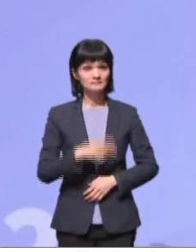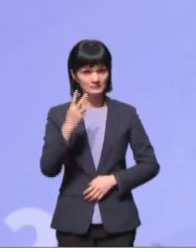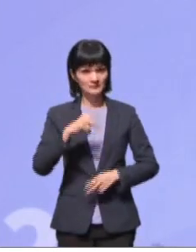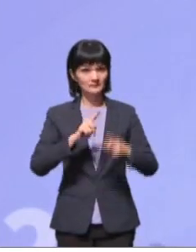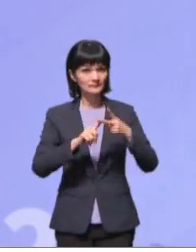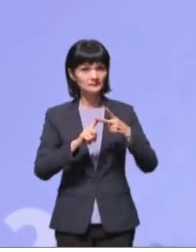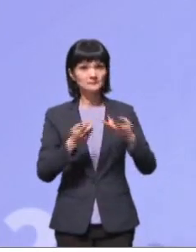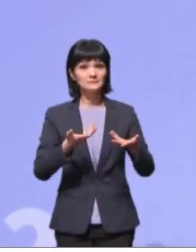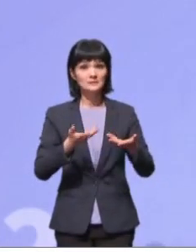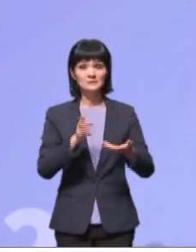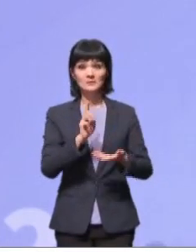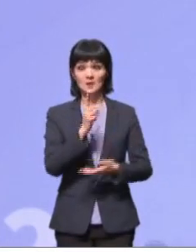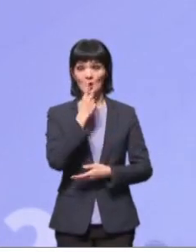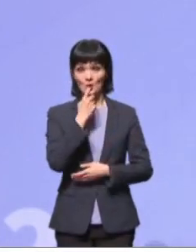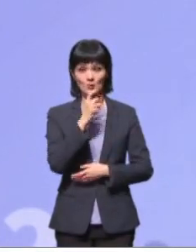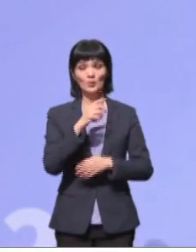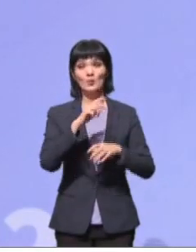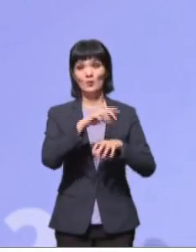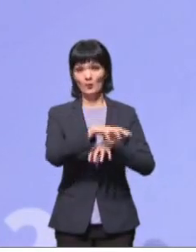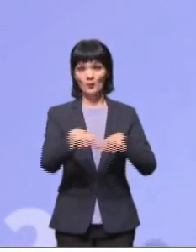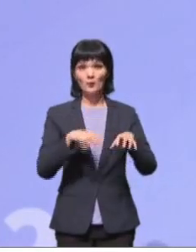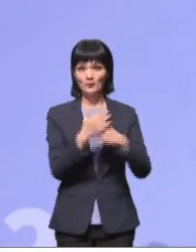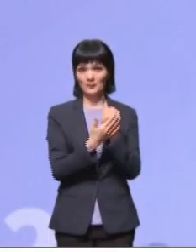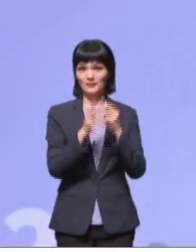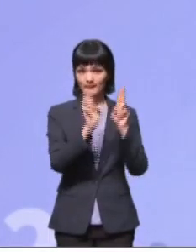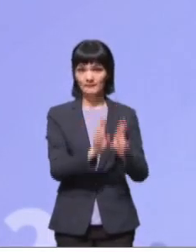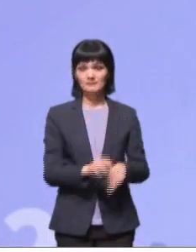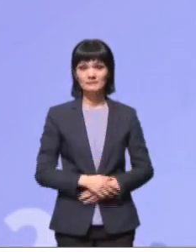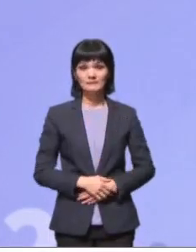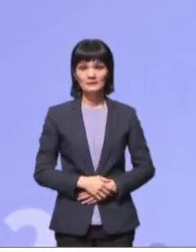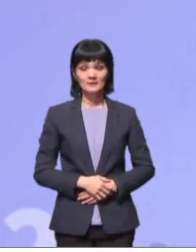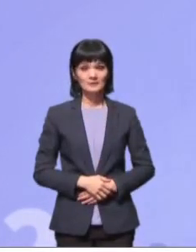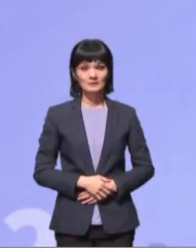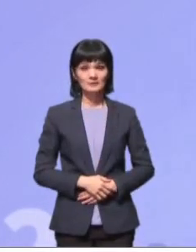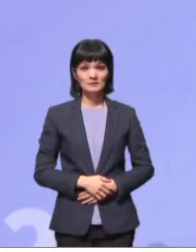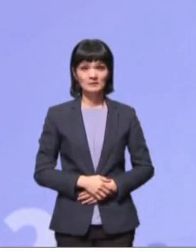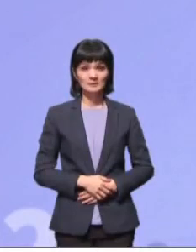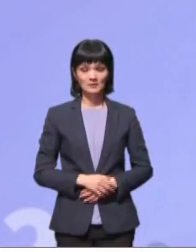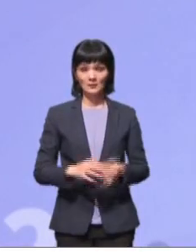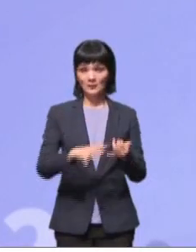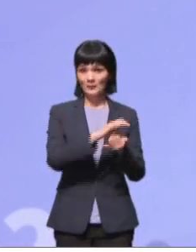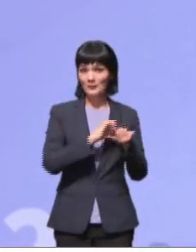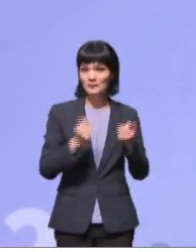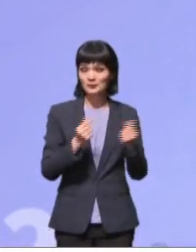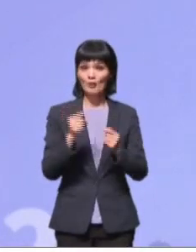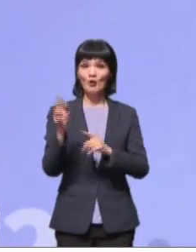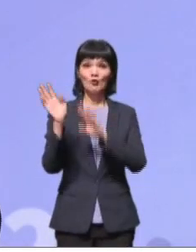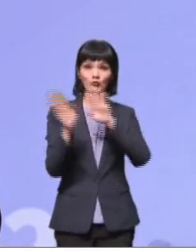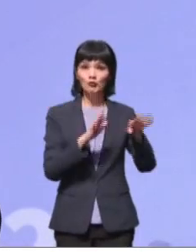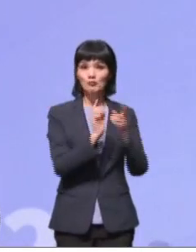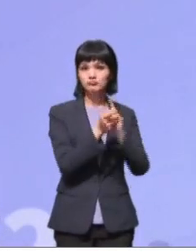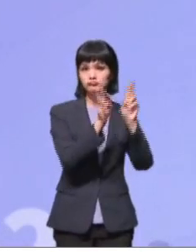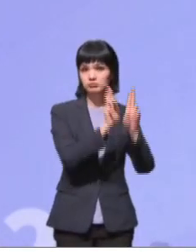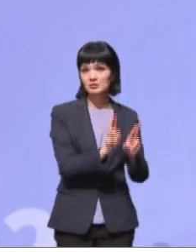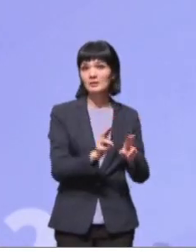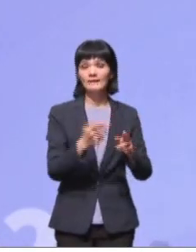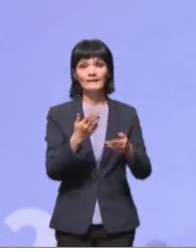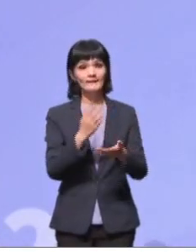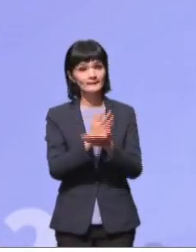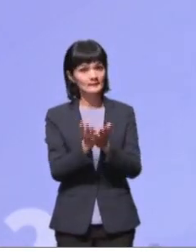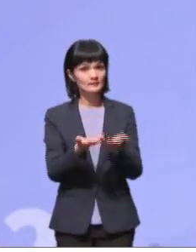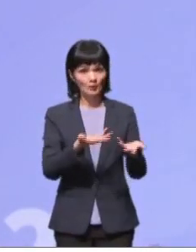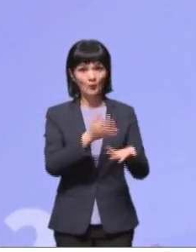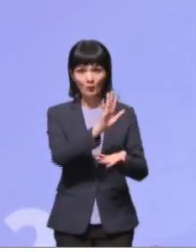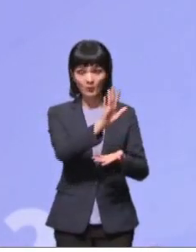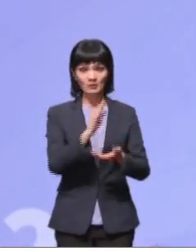当然就是这个赵少康先生提到就是是不是用新竹换台北就用林根人我们来